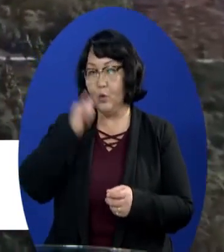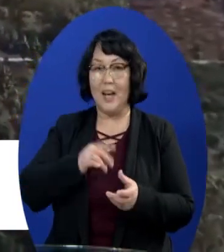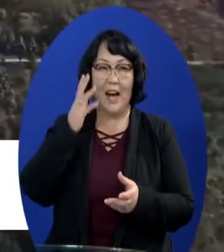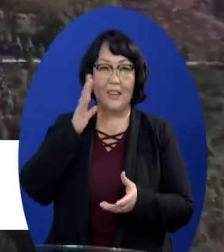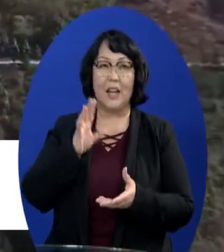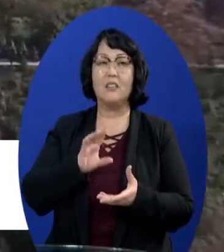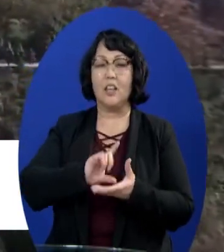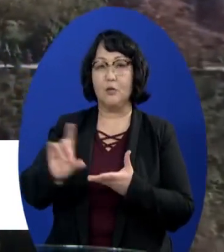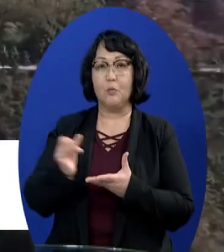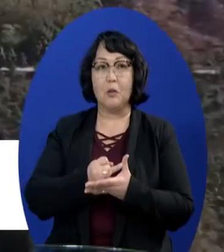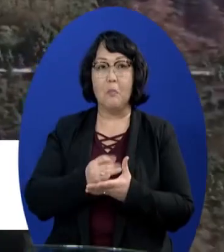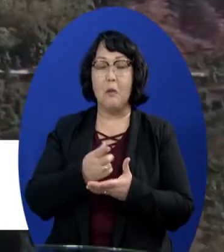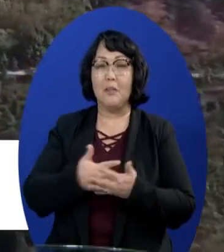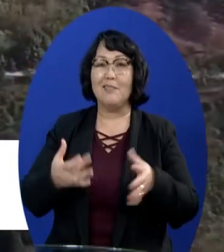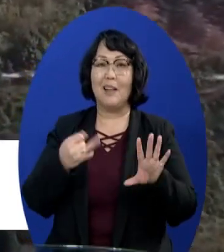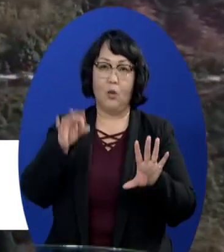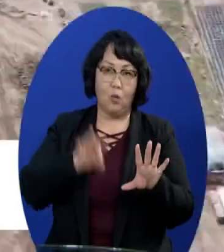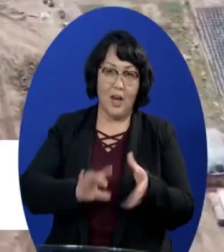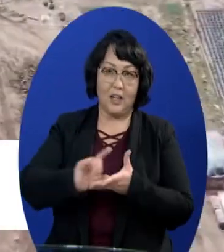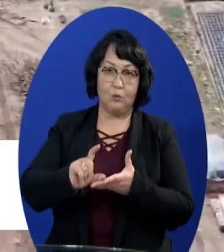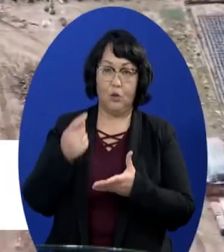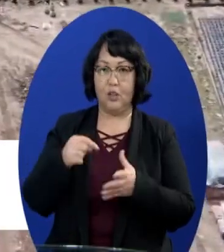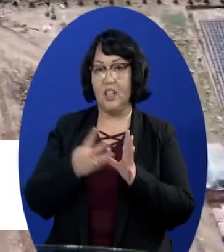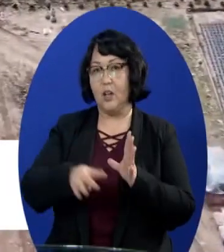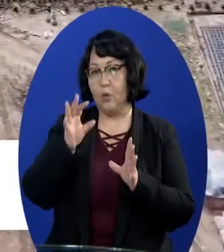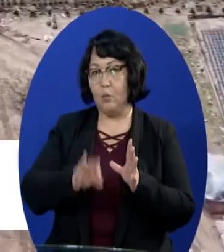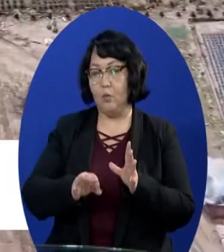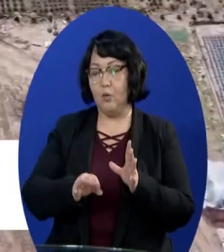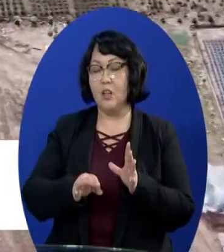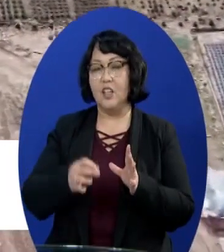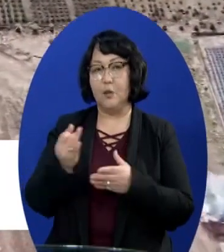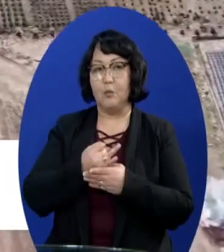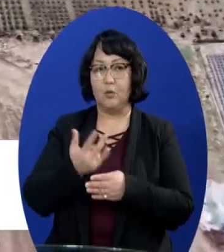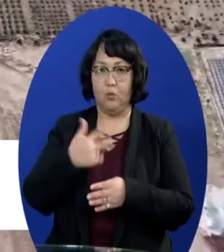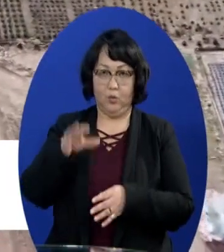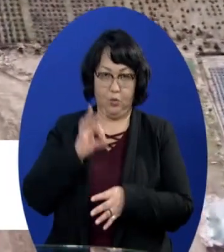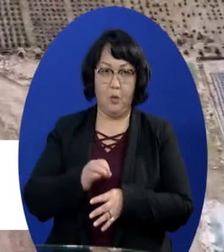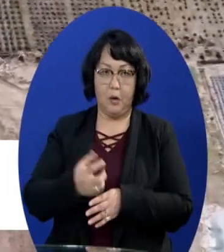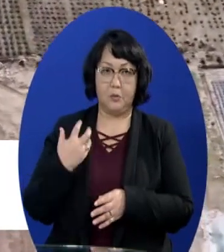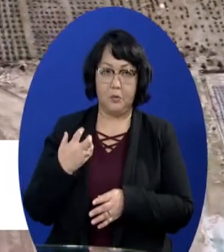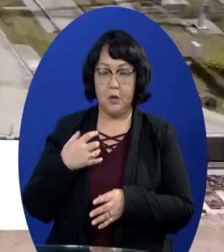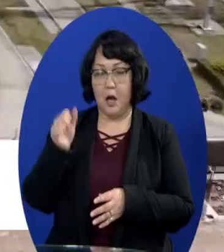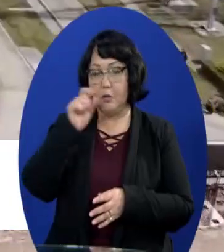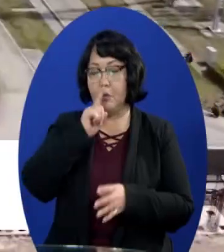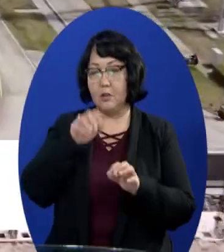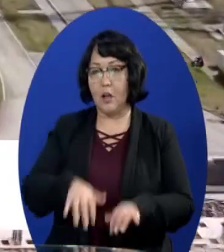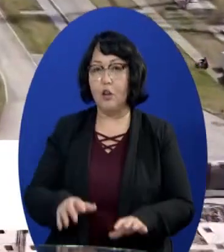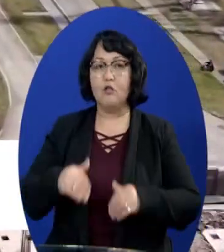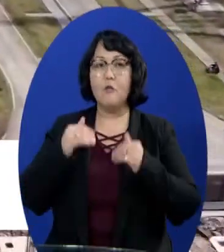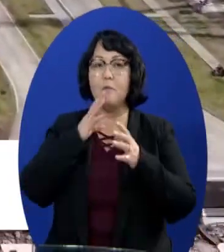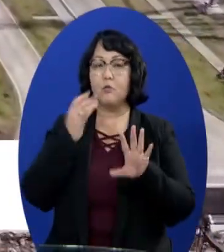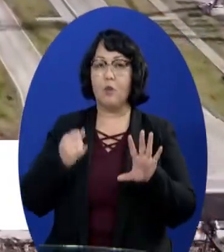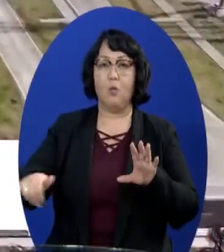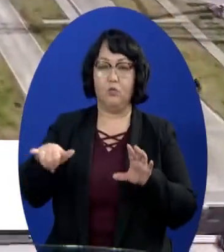нийт бараа эргэлтийн 70 орчим, экспортын 90 орчим, импортын 30 гаруй хувийг эзэлдэг. Аз нахуун далайн хөгжиж байгаа 6 орн өөр